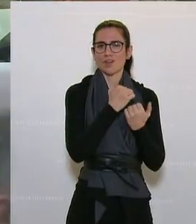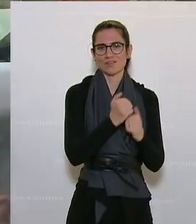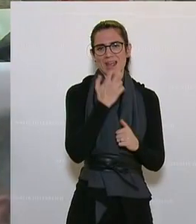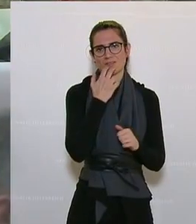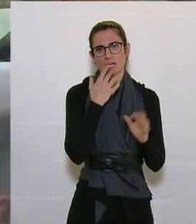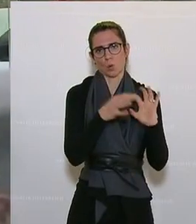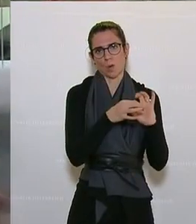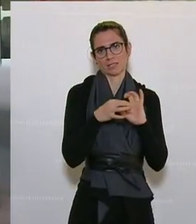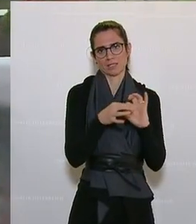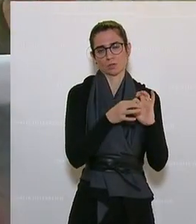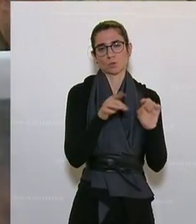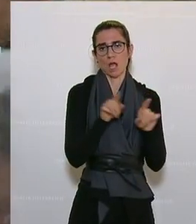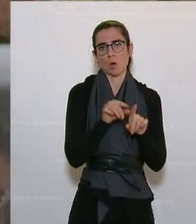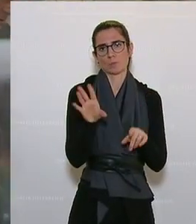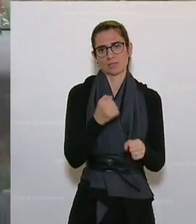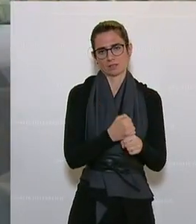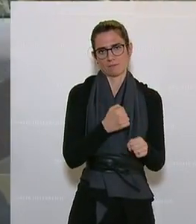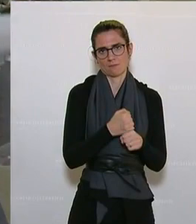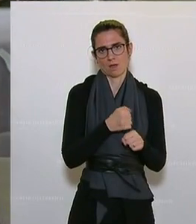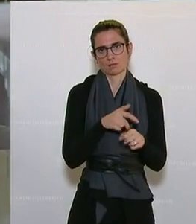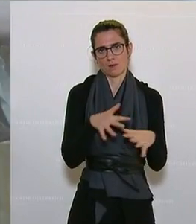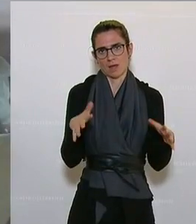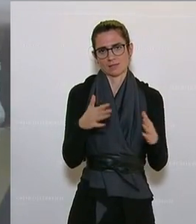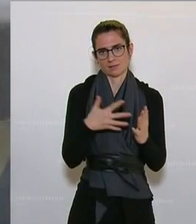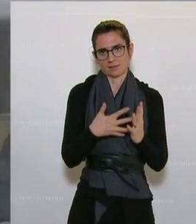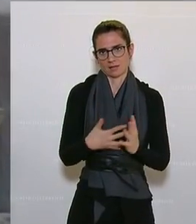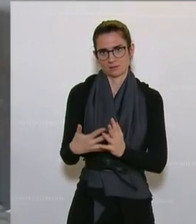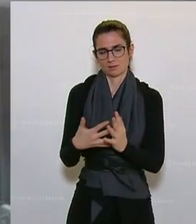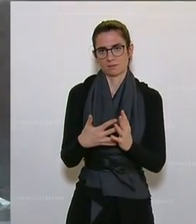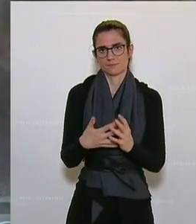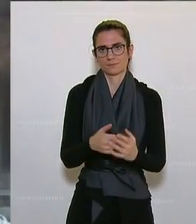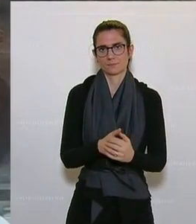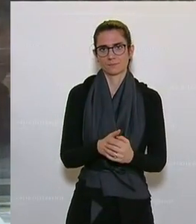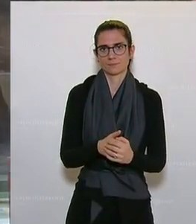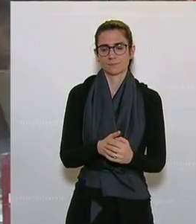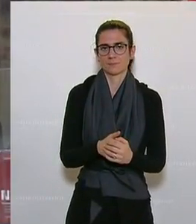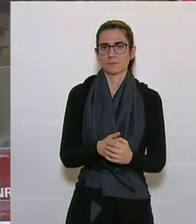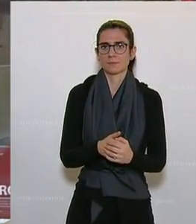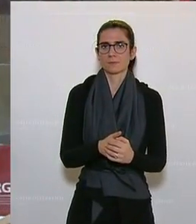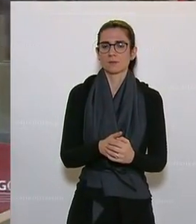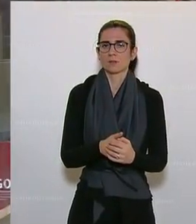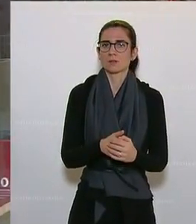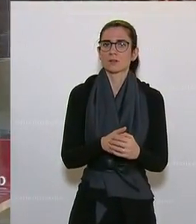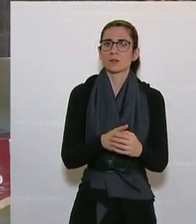aber auch freiwillige Organisationen, und ich stehe nicht an dieser Stelle, weil ja wir auch Zuständigkeiten in diesem Bereich